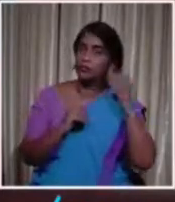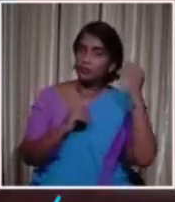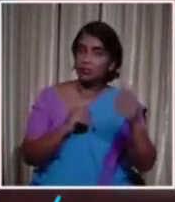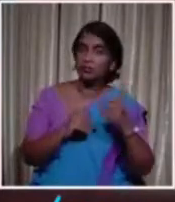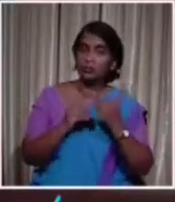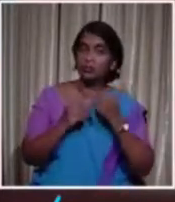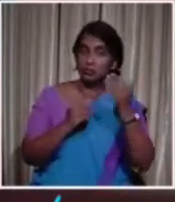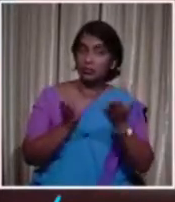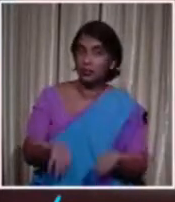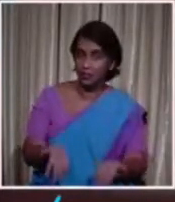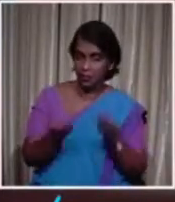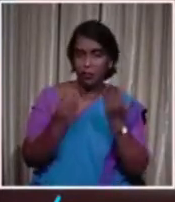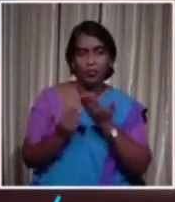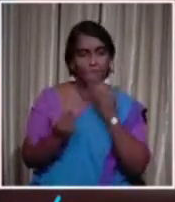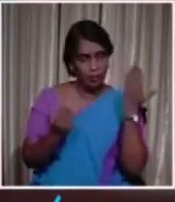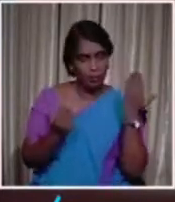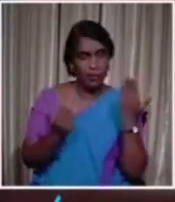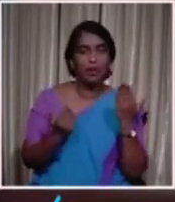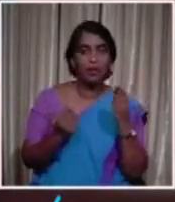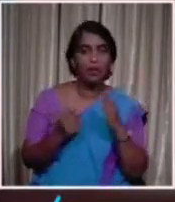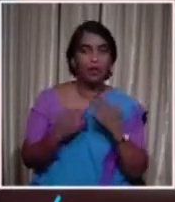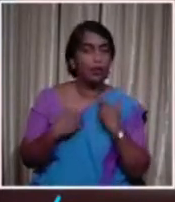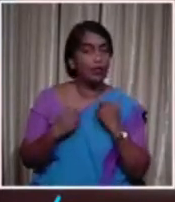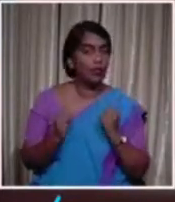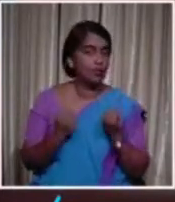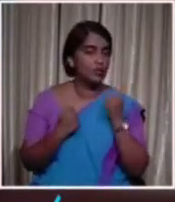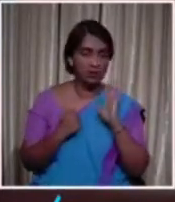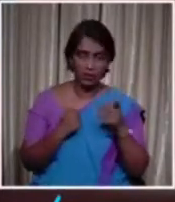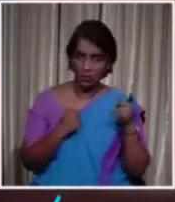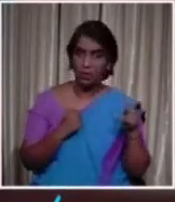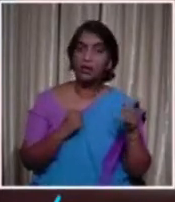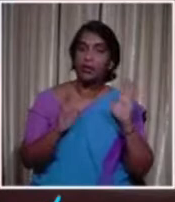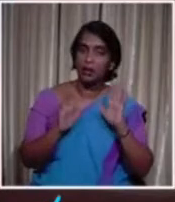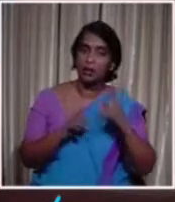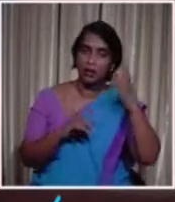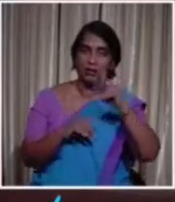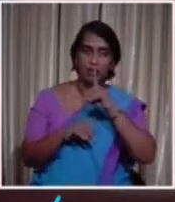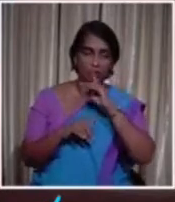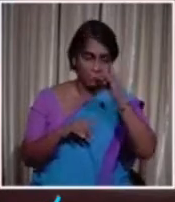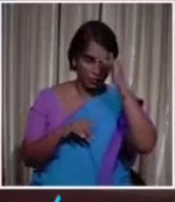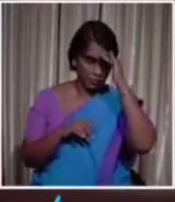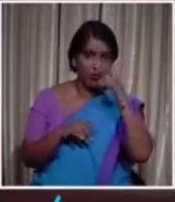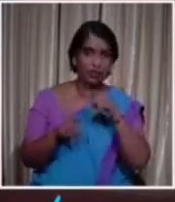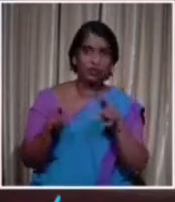इतर के रुलांग उत्साह अब नियोजकता नायकतुमणि